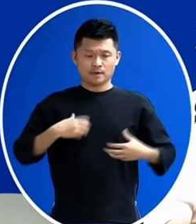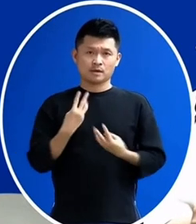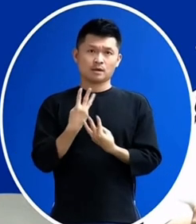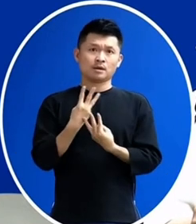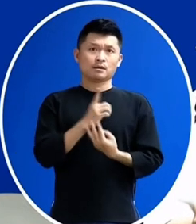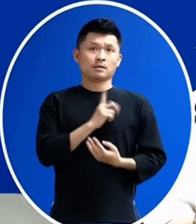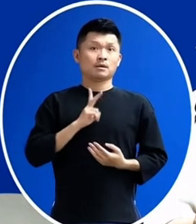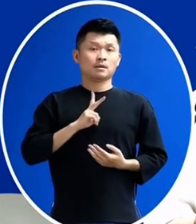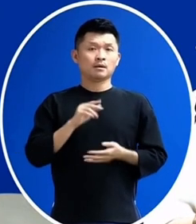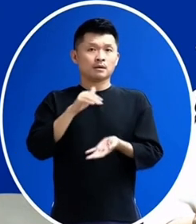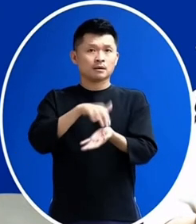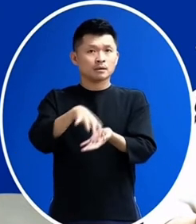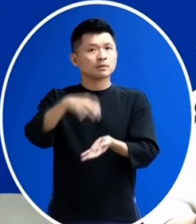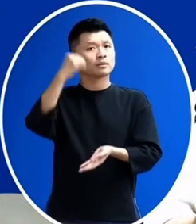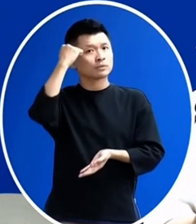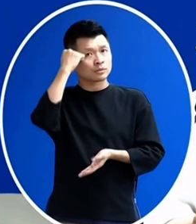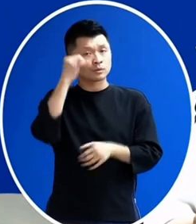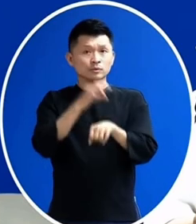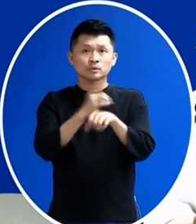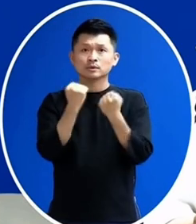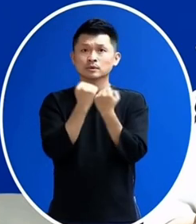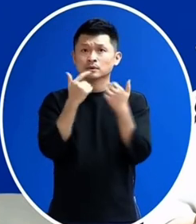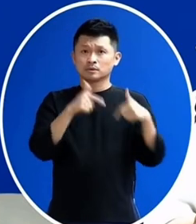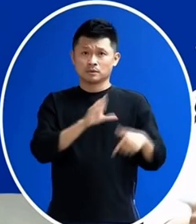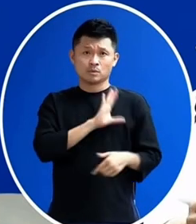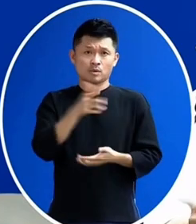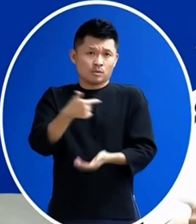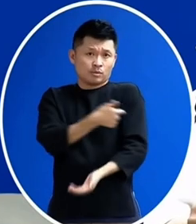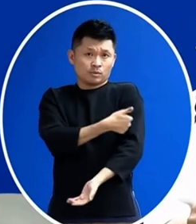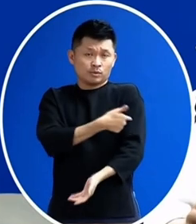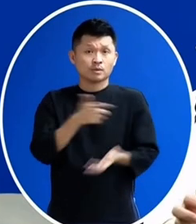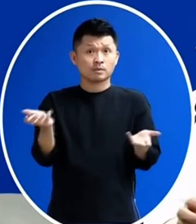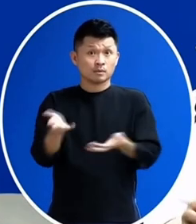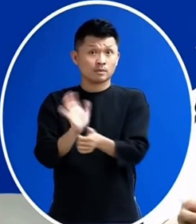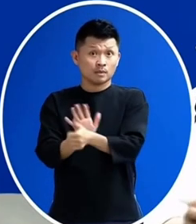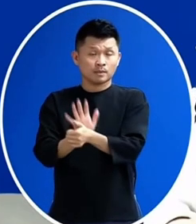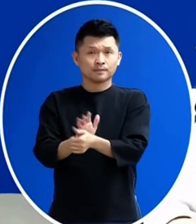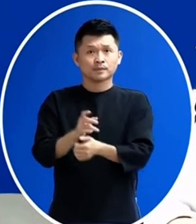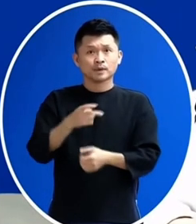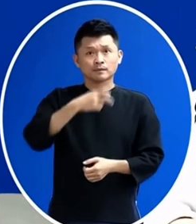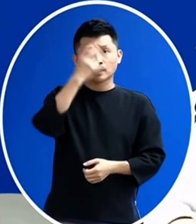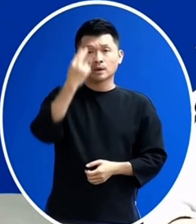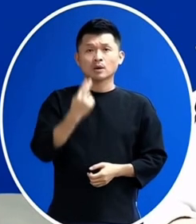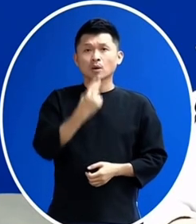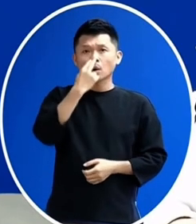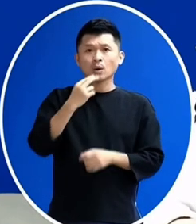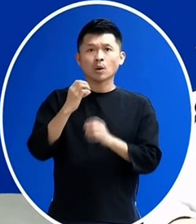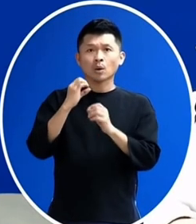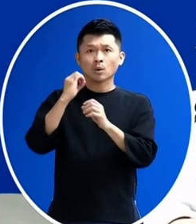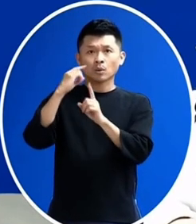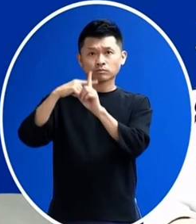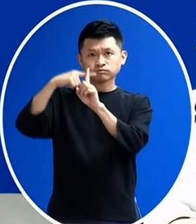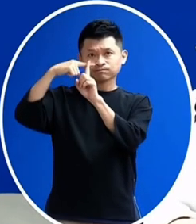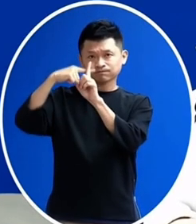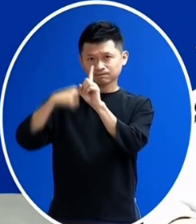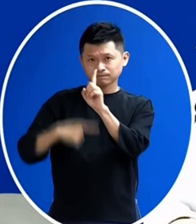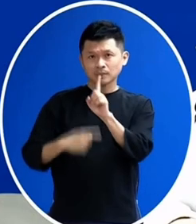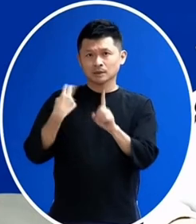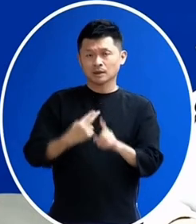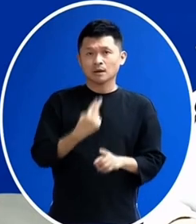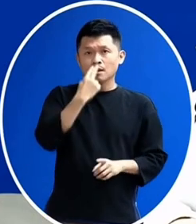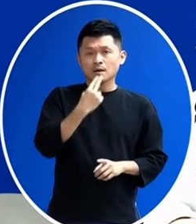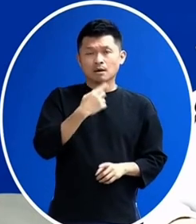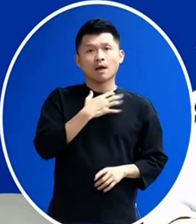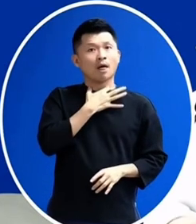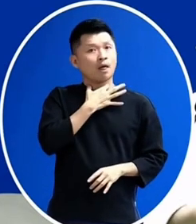安排住院，也使用了瑞德西韦，不过住院当天就发生了氧气浓度下降以及有呼吸窘迫的一个情